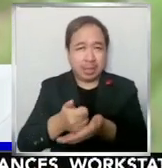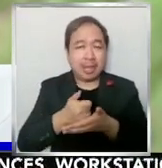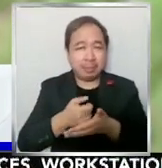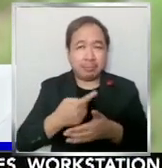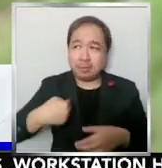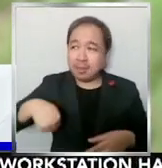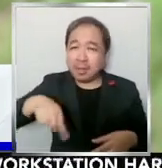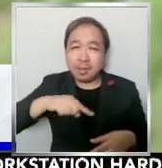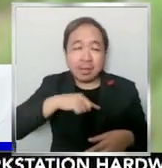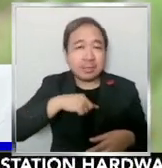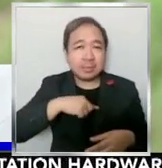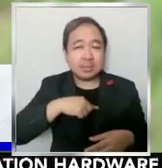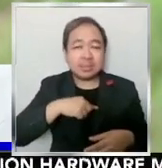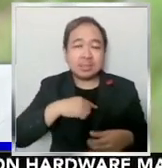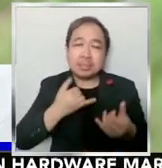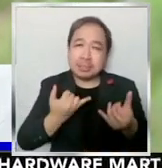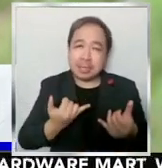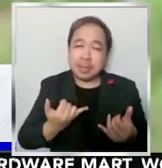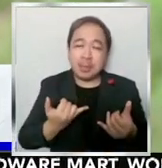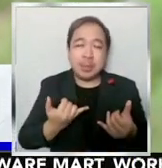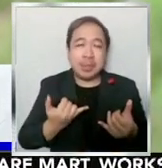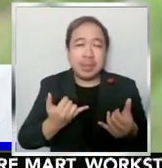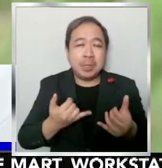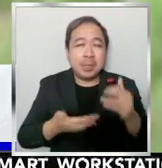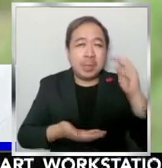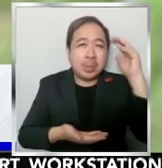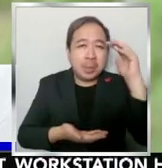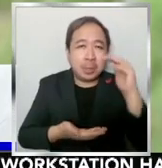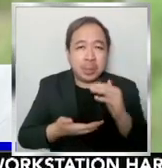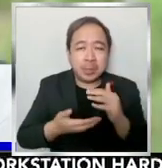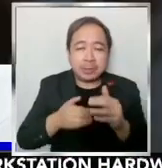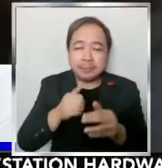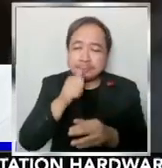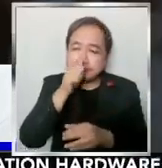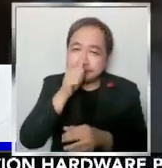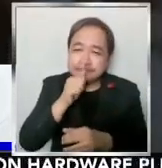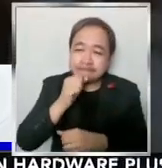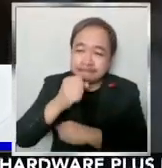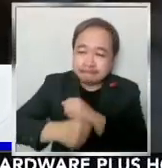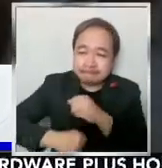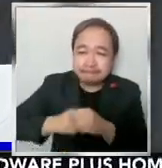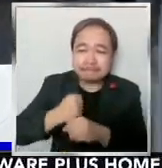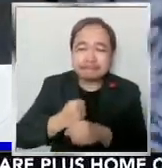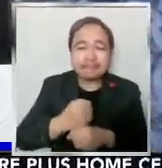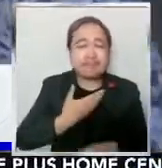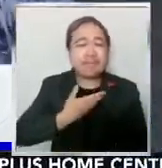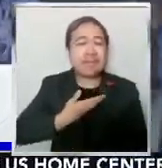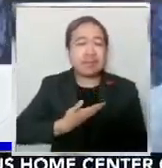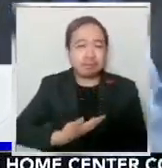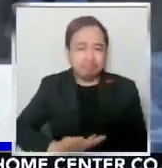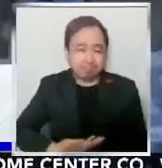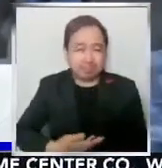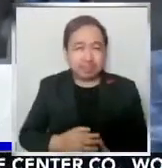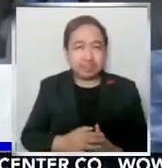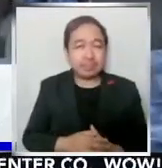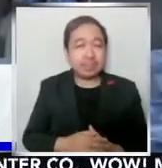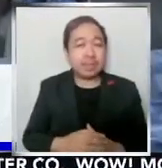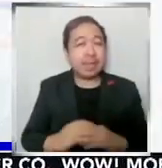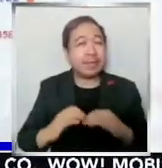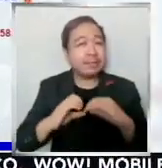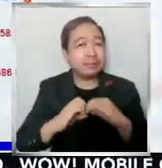nababawasan yung mga hirap at saka yung gutom na Kapuso. Maraming